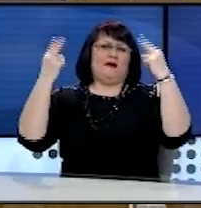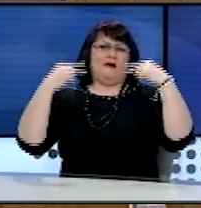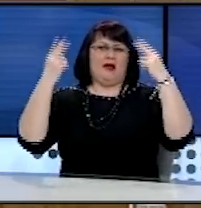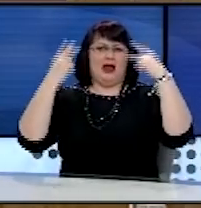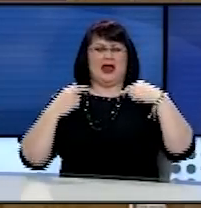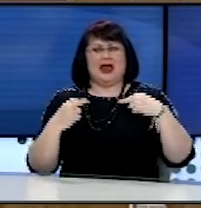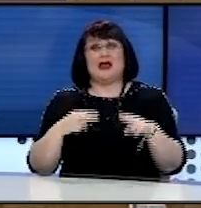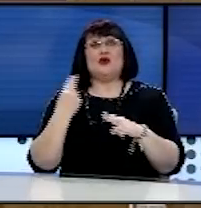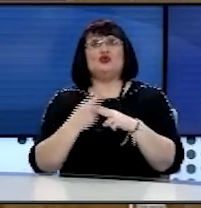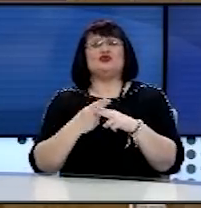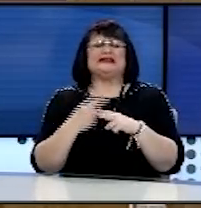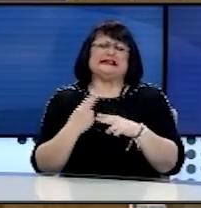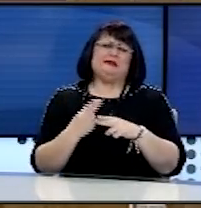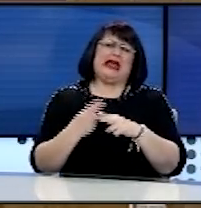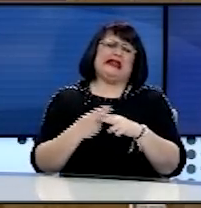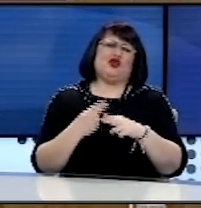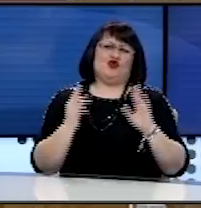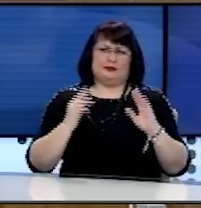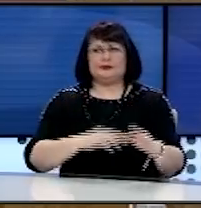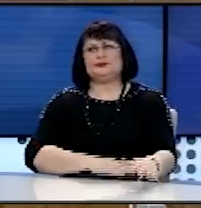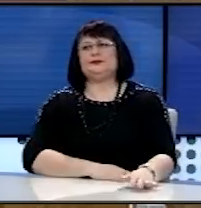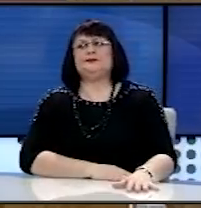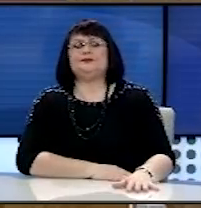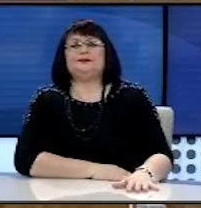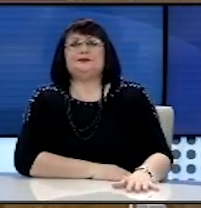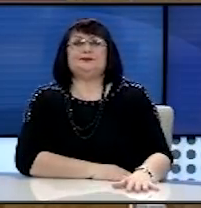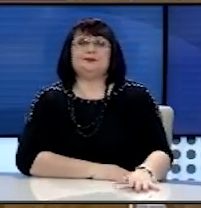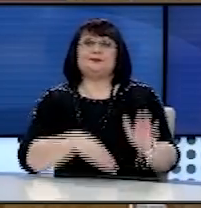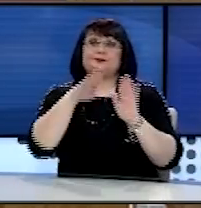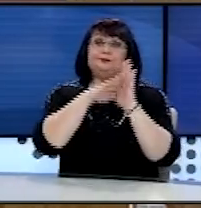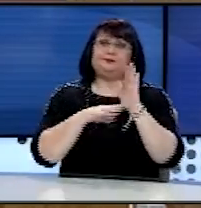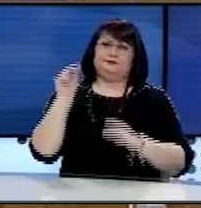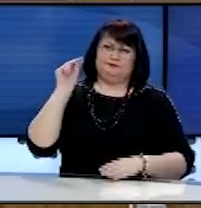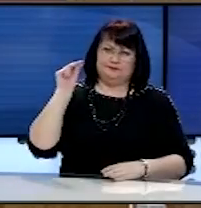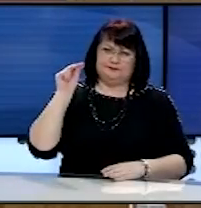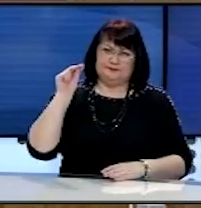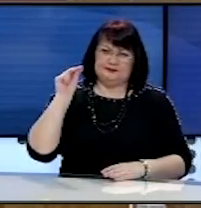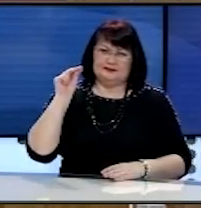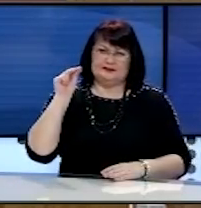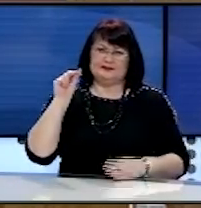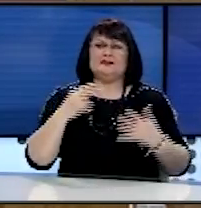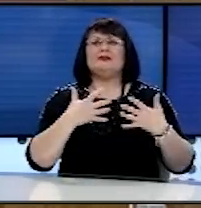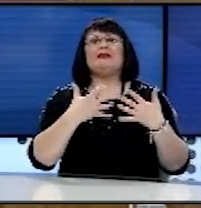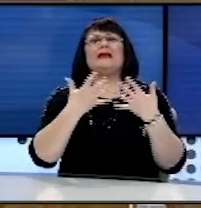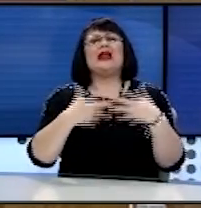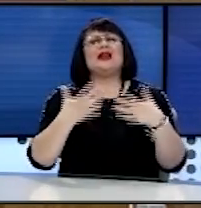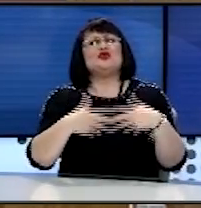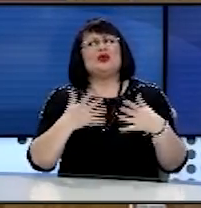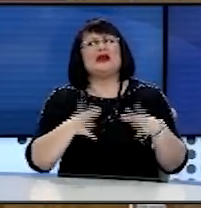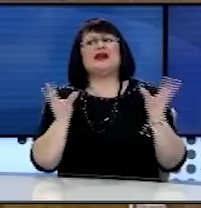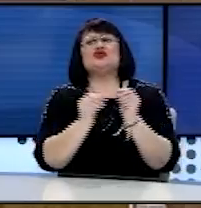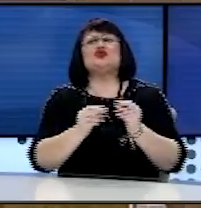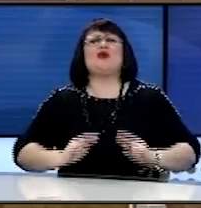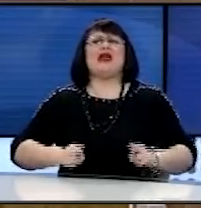σε στρατηγικό καύσιμο. Δεσμεύσεις που αφορούν την αποδοχή της λειτουργίας του χρηματιστηρίου